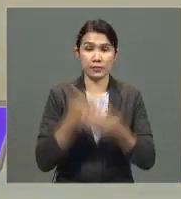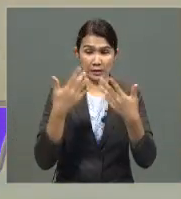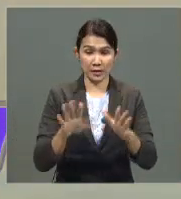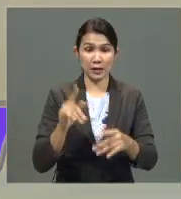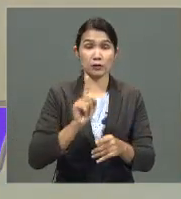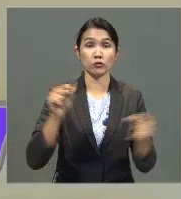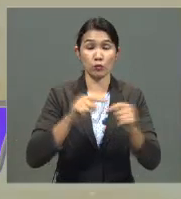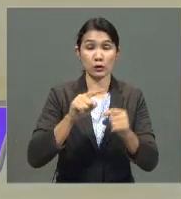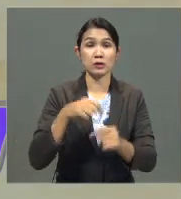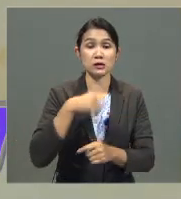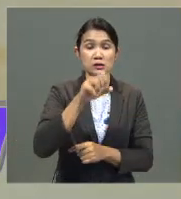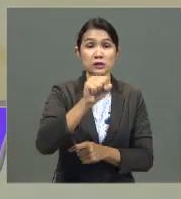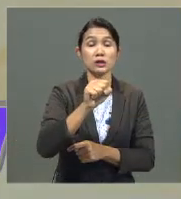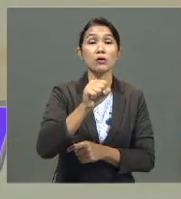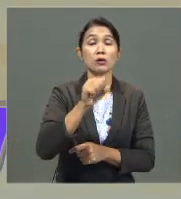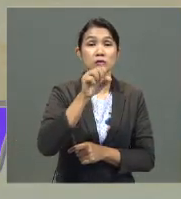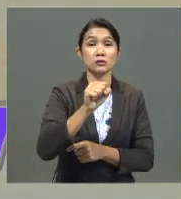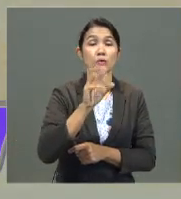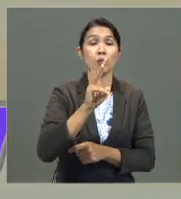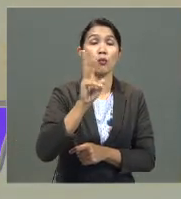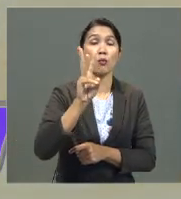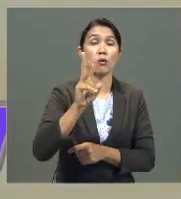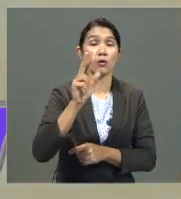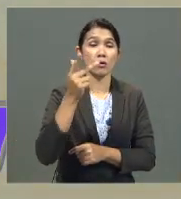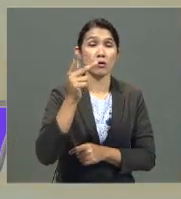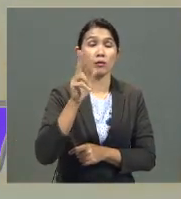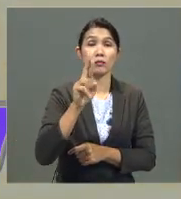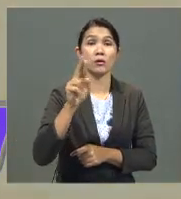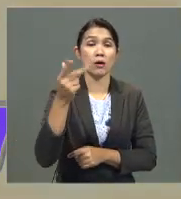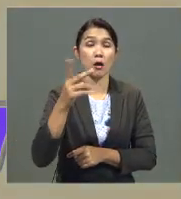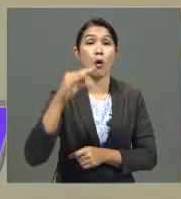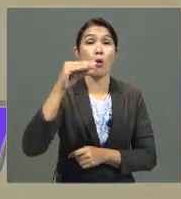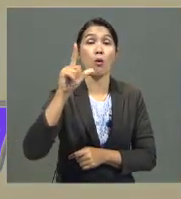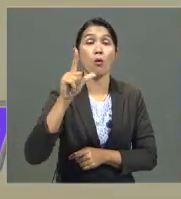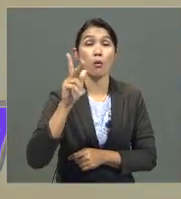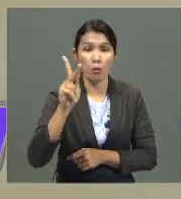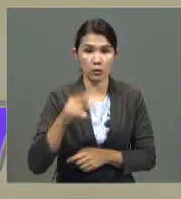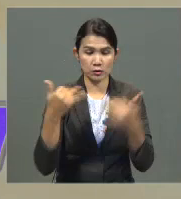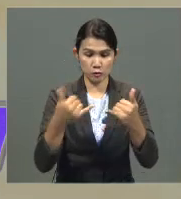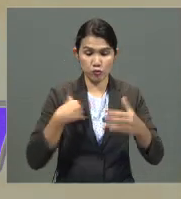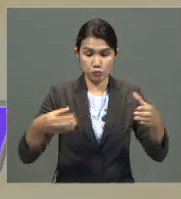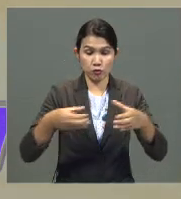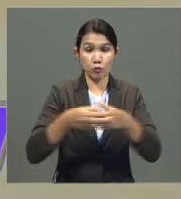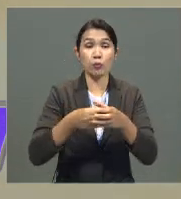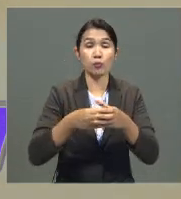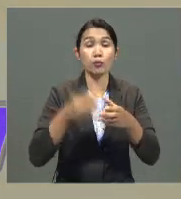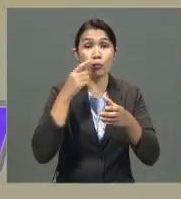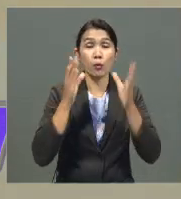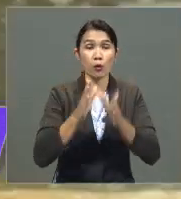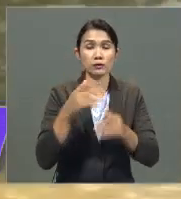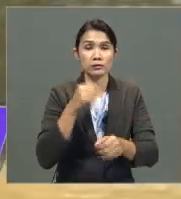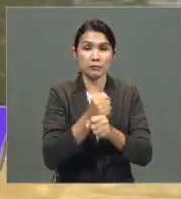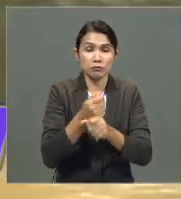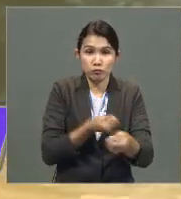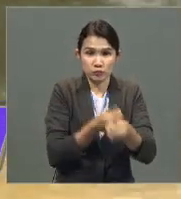สวรรคโลกเองนะครับในขณะนี้ล่าสุดแล้วนะครับวัดปริมาณน้ำยมจุดสถานีดับเพลิงเทศบาลเมืองสวรรคโลกขณะนี้เองนะครับ